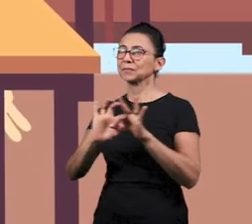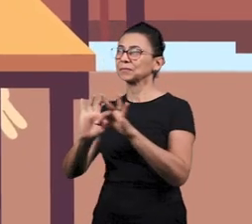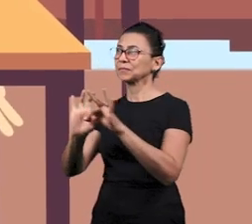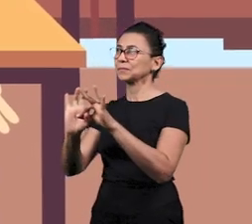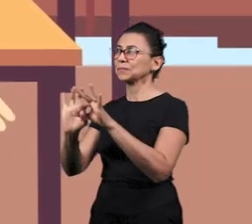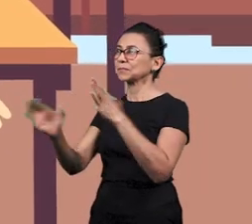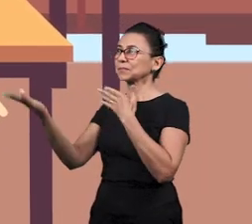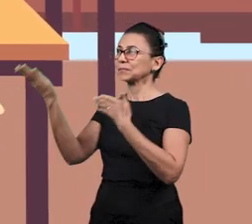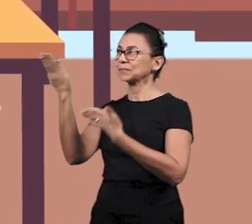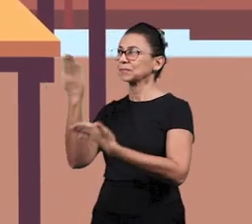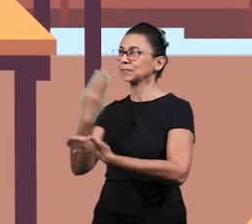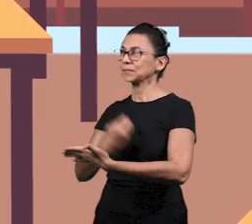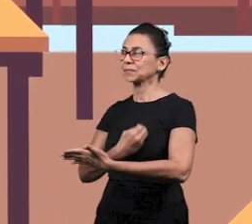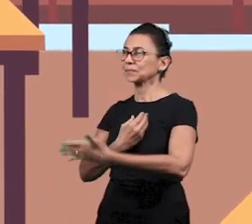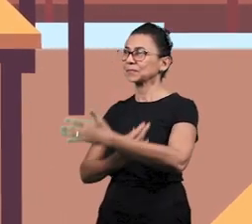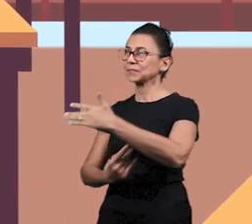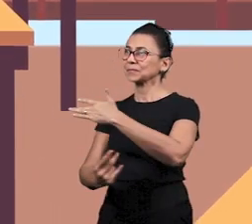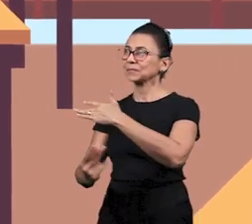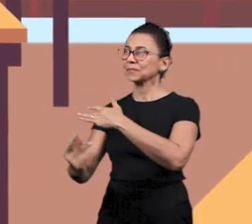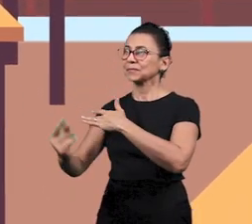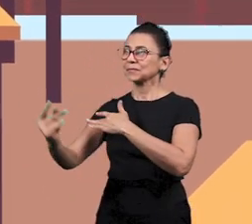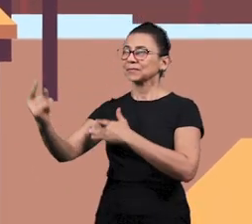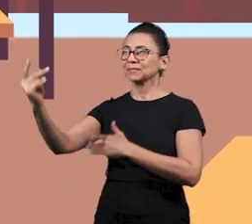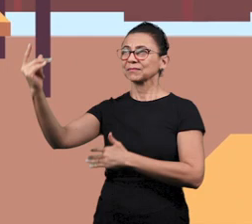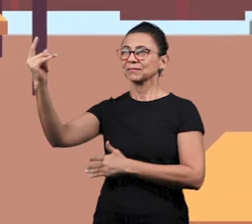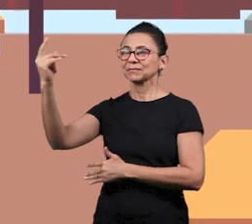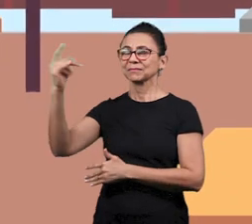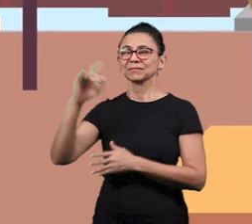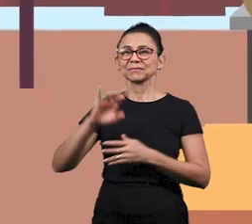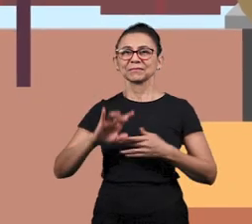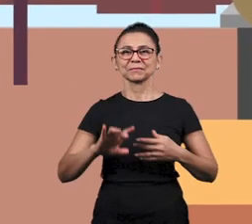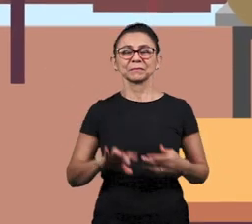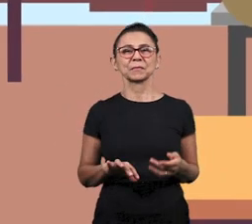И дай мне обитать рядом с Тобой навеки.